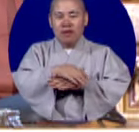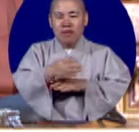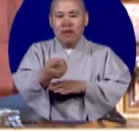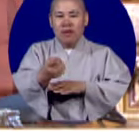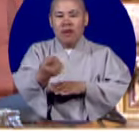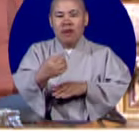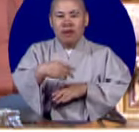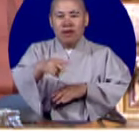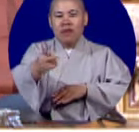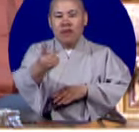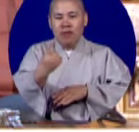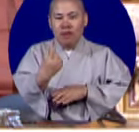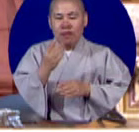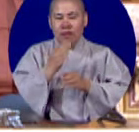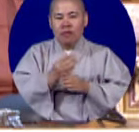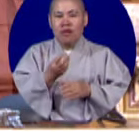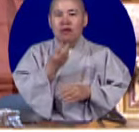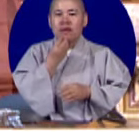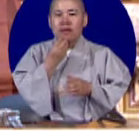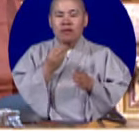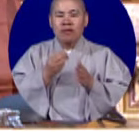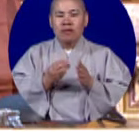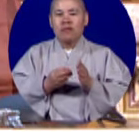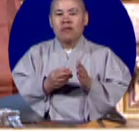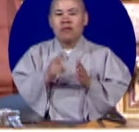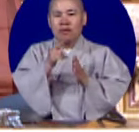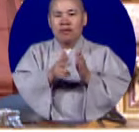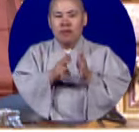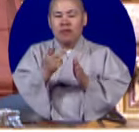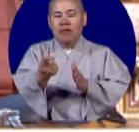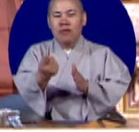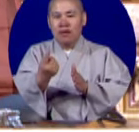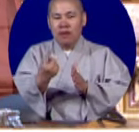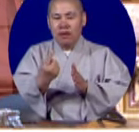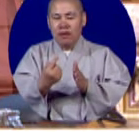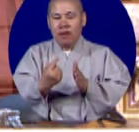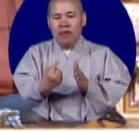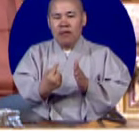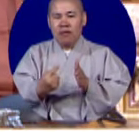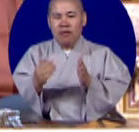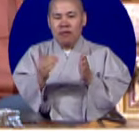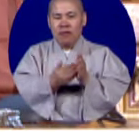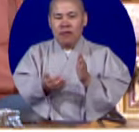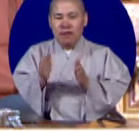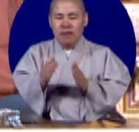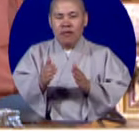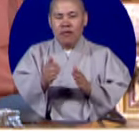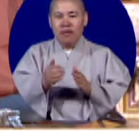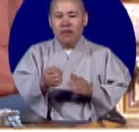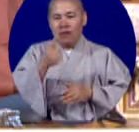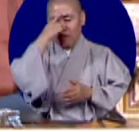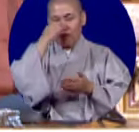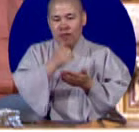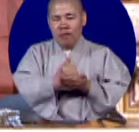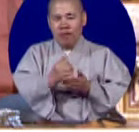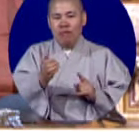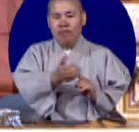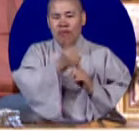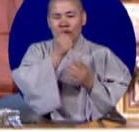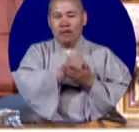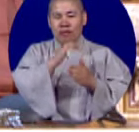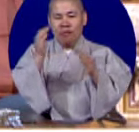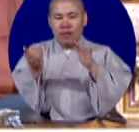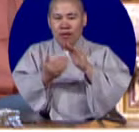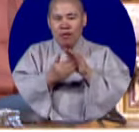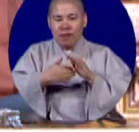서울역에 딱 내렸는데요. 어떤 분이 찾아와서 스님 성불하고 가세요 그러더라고요.